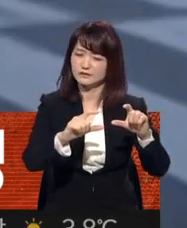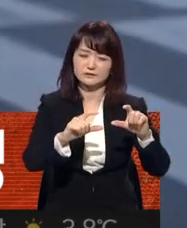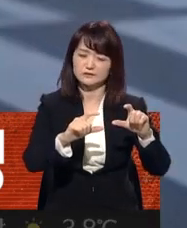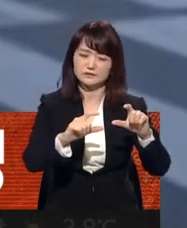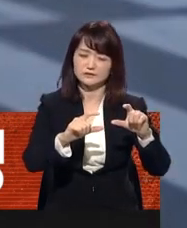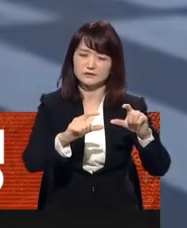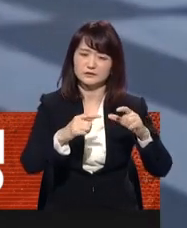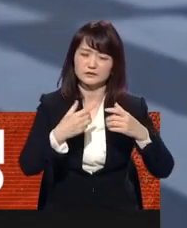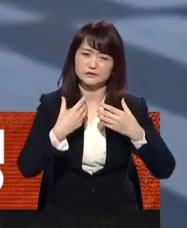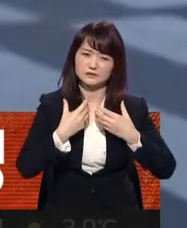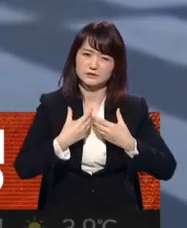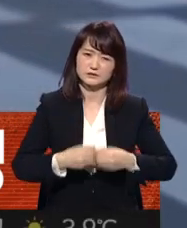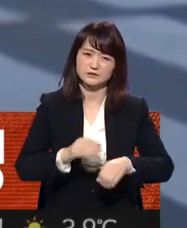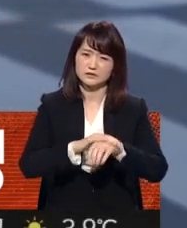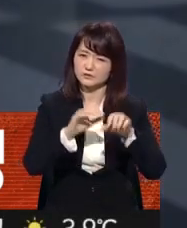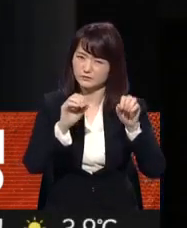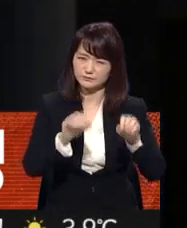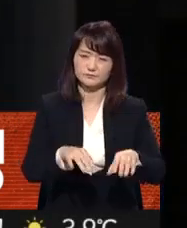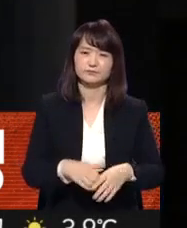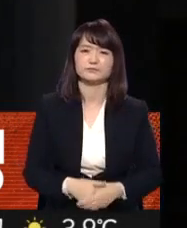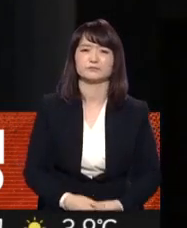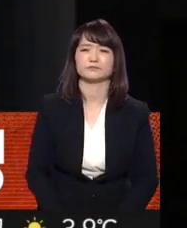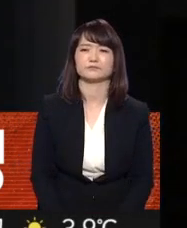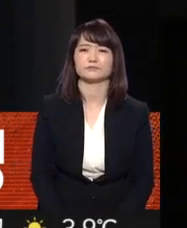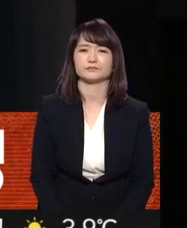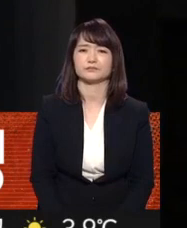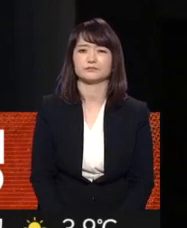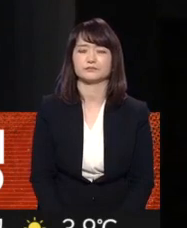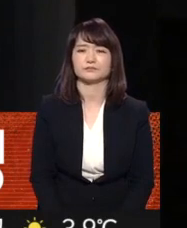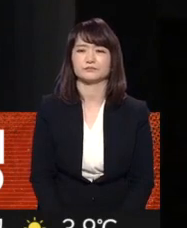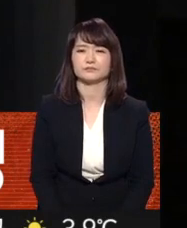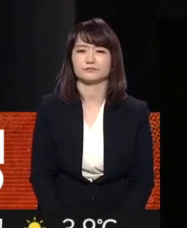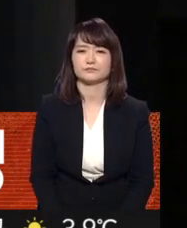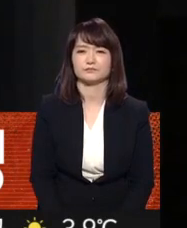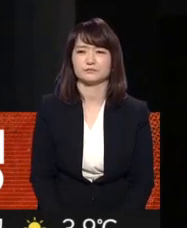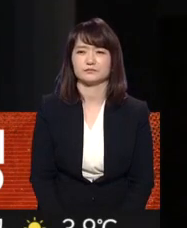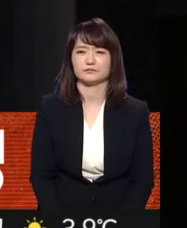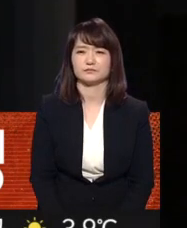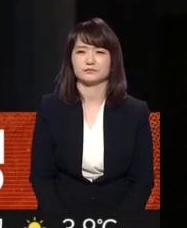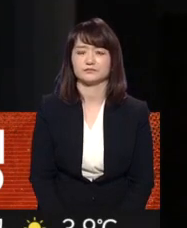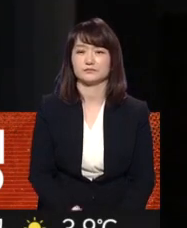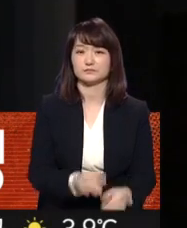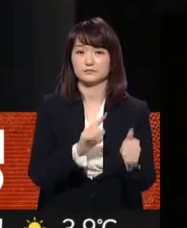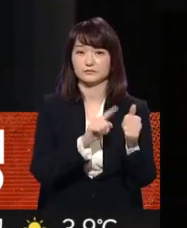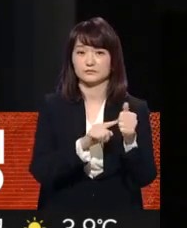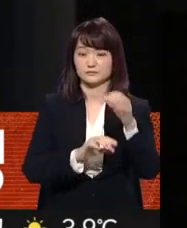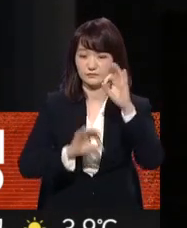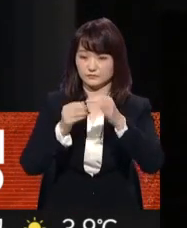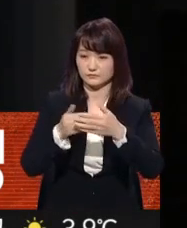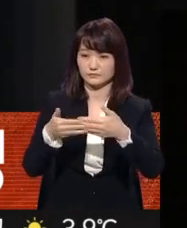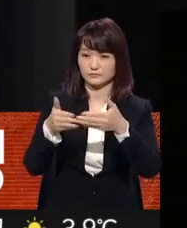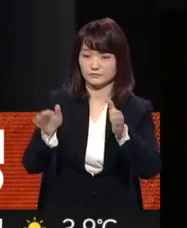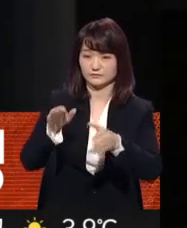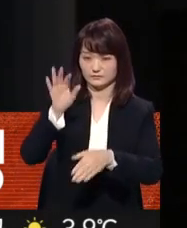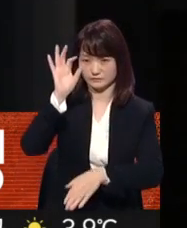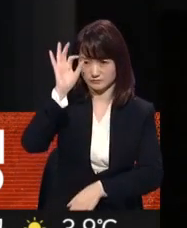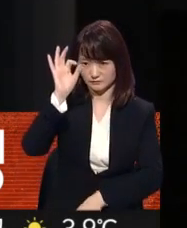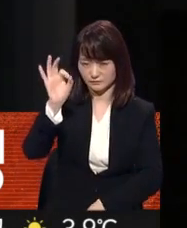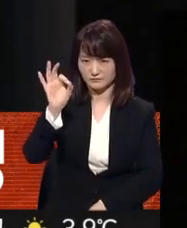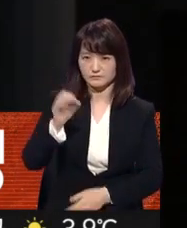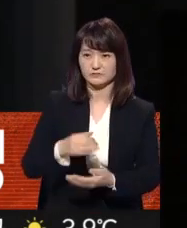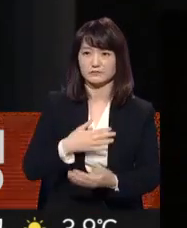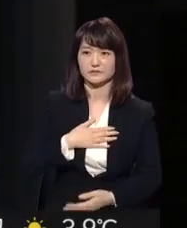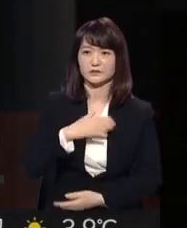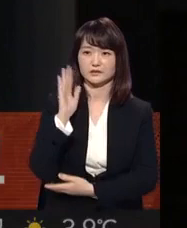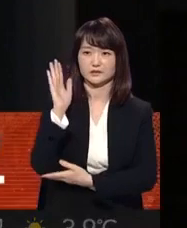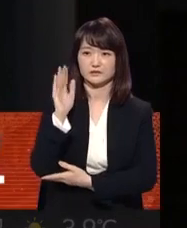허망합니다 지금 뭐이 당사자분은 뭐 지금 사건 반장 보면서 저 사람들도 내 얘기하는구나 하면서